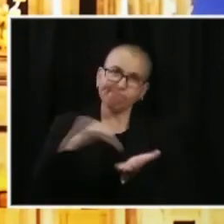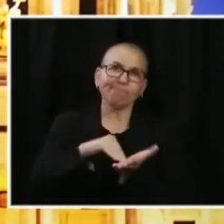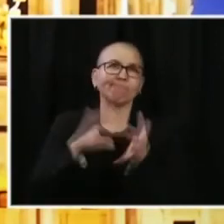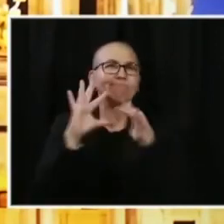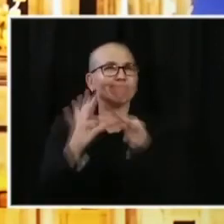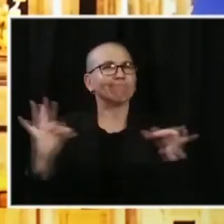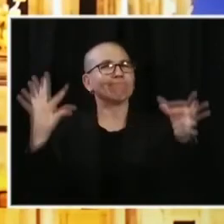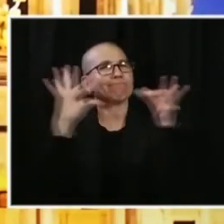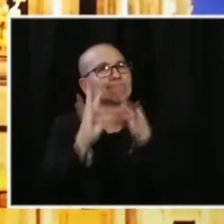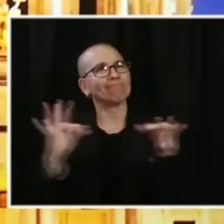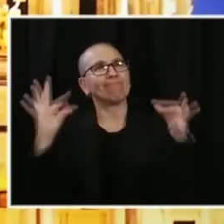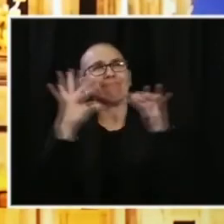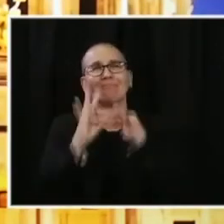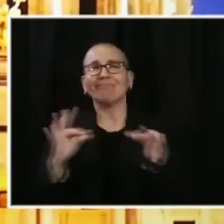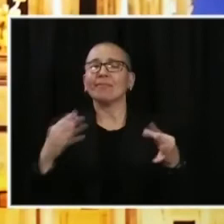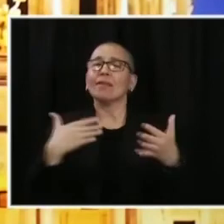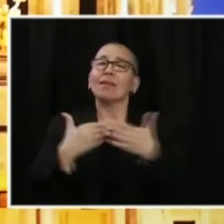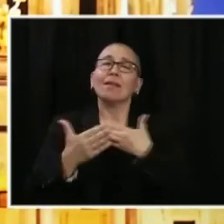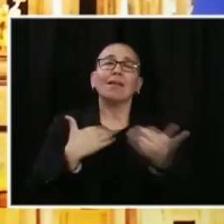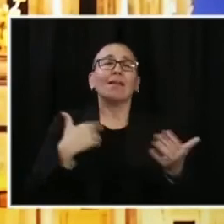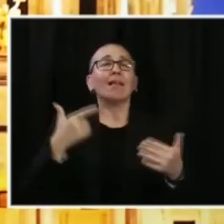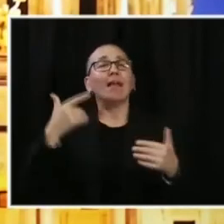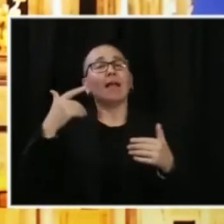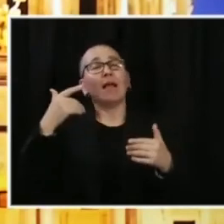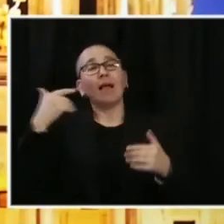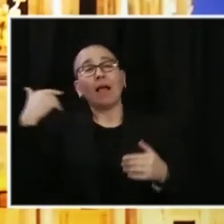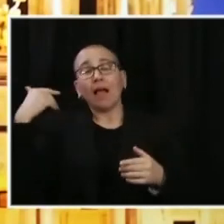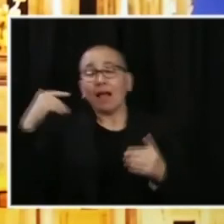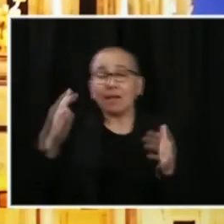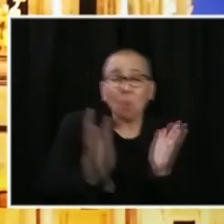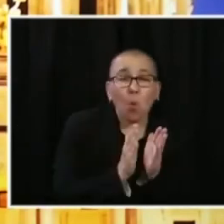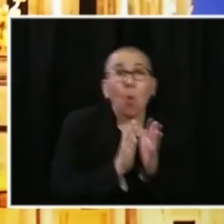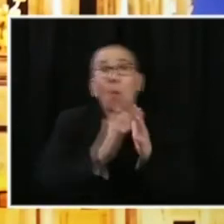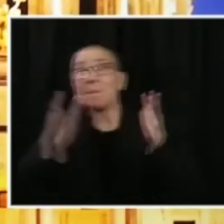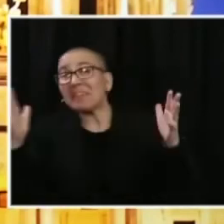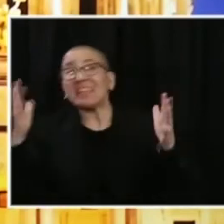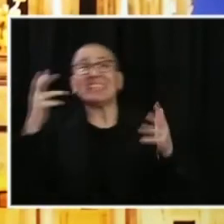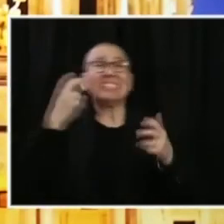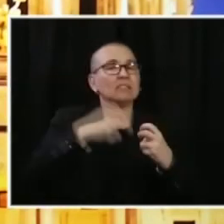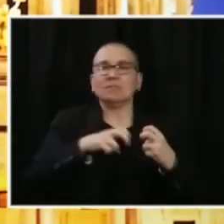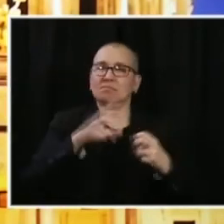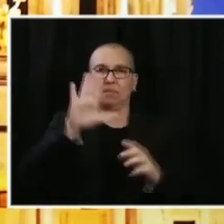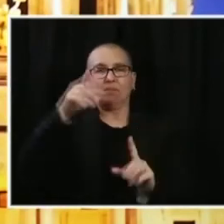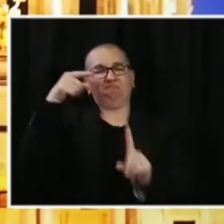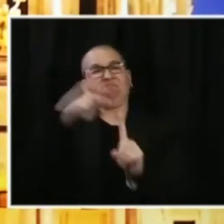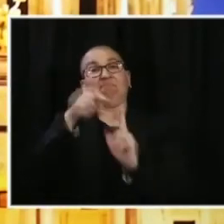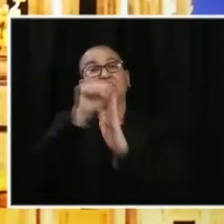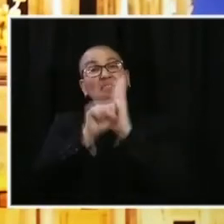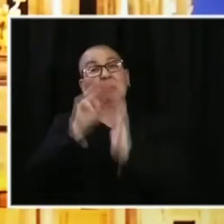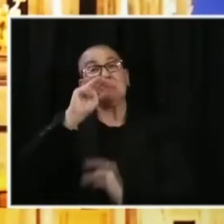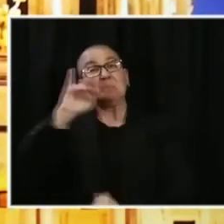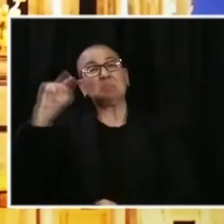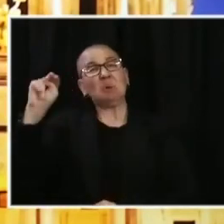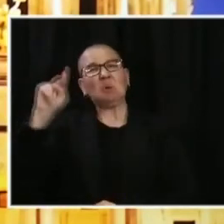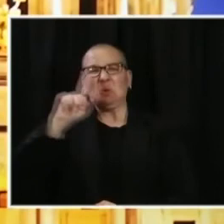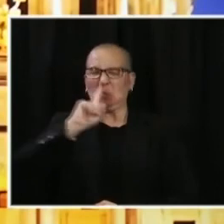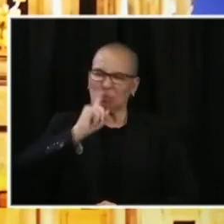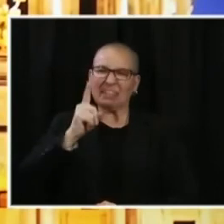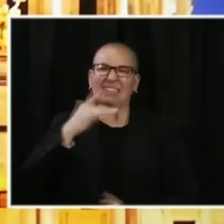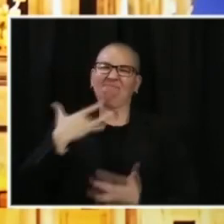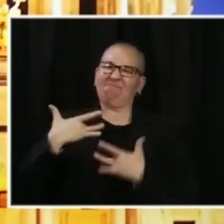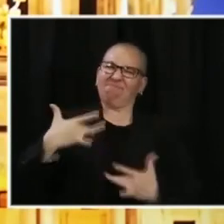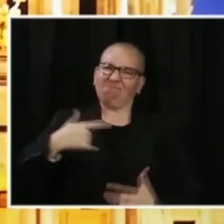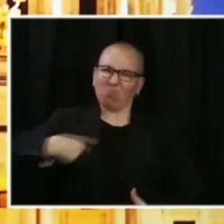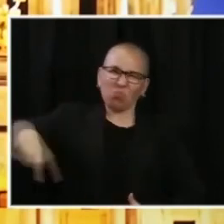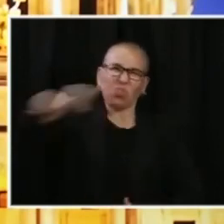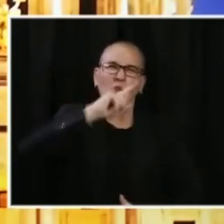No matter how dark the ba là một trong những giai đoạn để nhớ đó kể chọn tôi một đi trả lo cho nên nhớ họ mình sẽ tạo nói nhanh chạy tàu rồi thâu